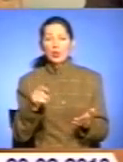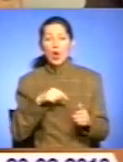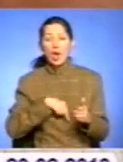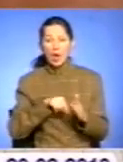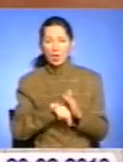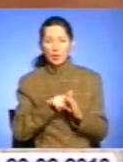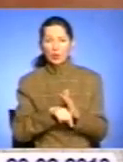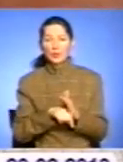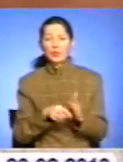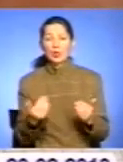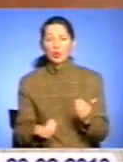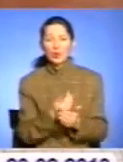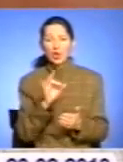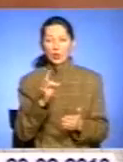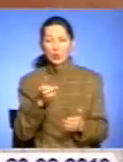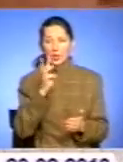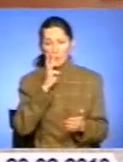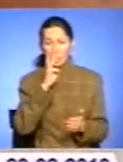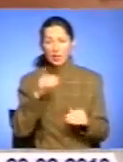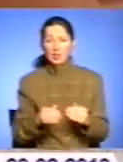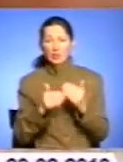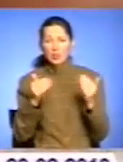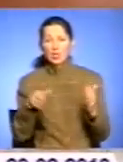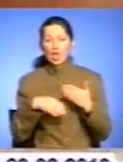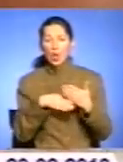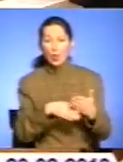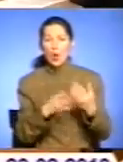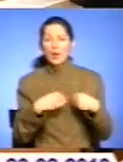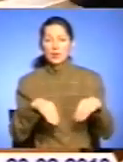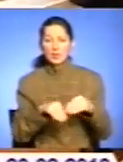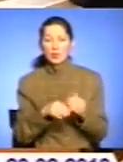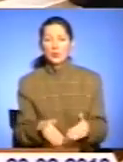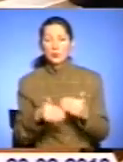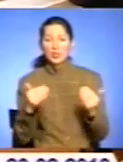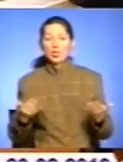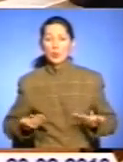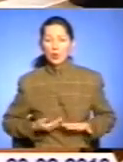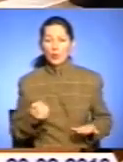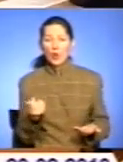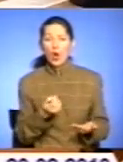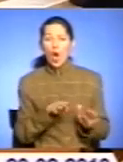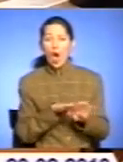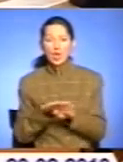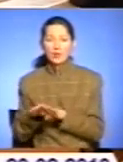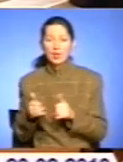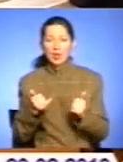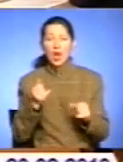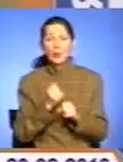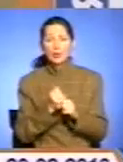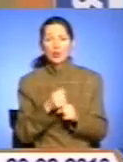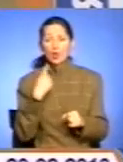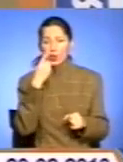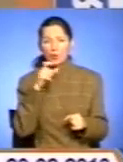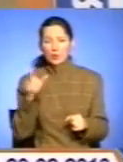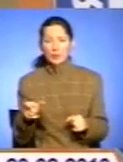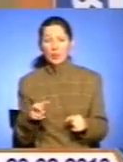мінімальної заробітної плати, збільшення допомоги сім'ям, збільшення прожиткового рівня для працюючих осіб. Відкритим залишається